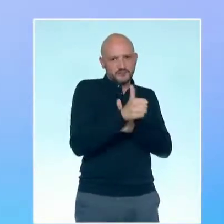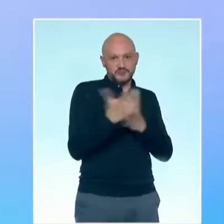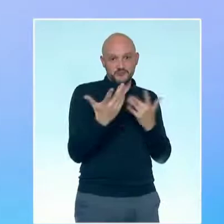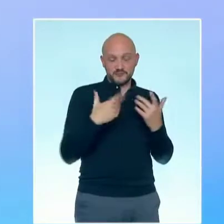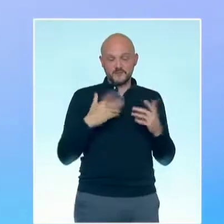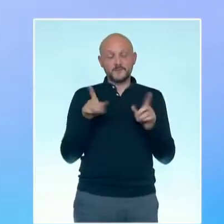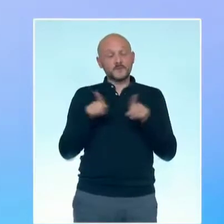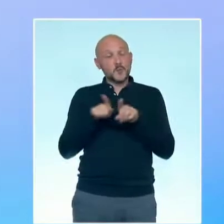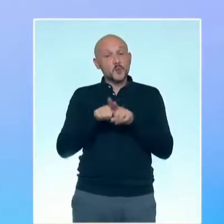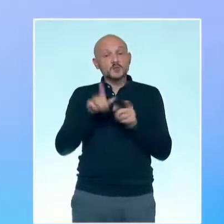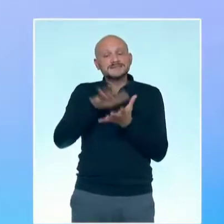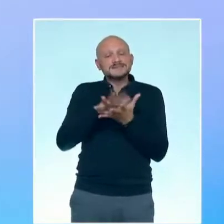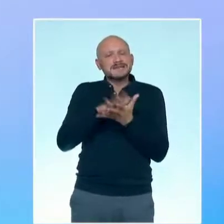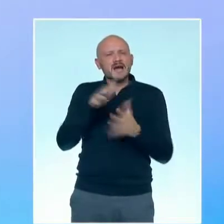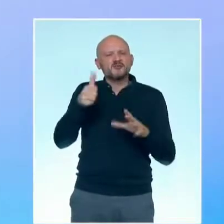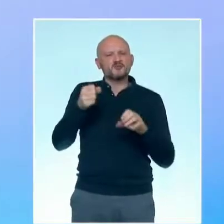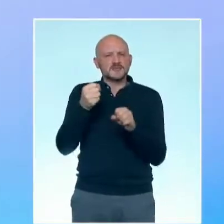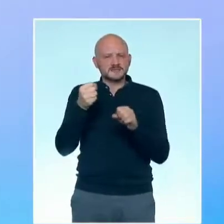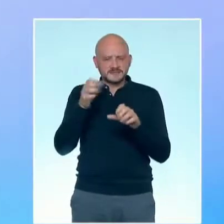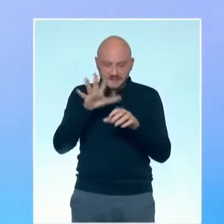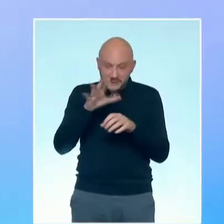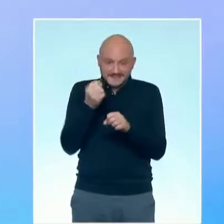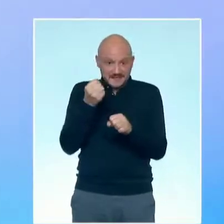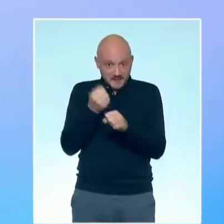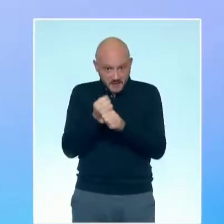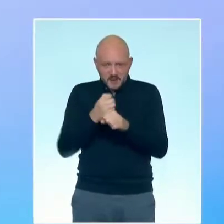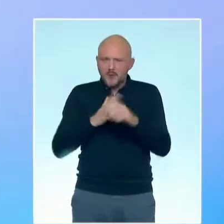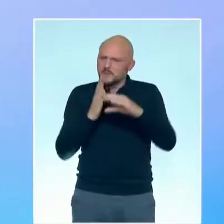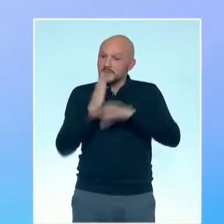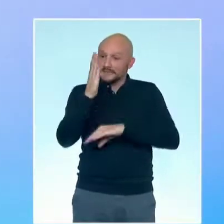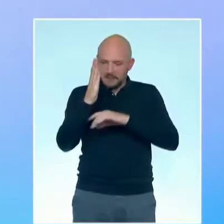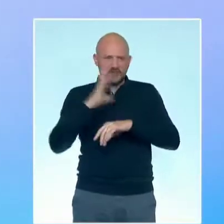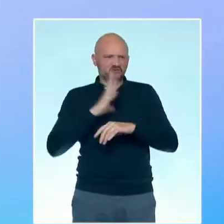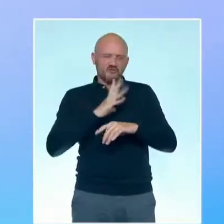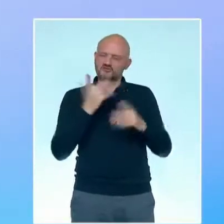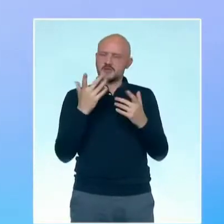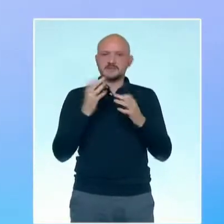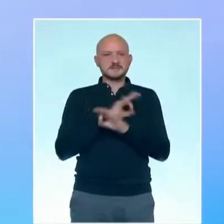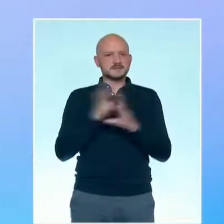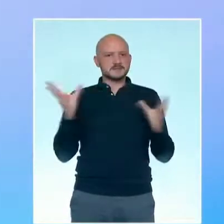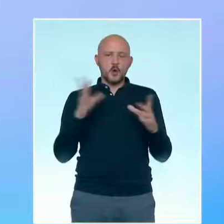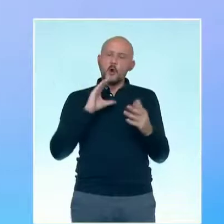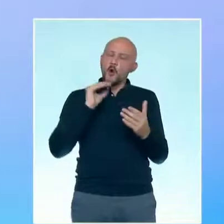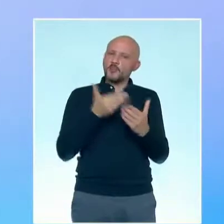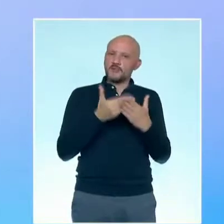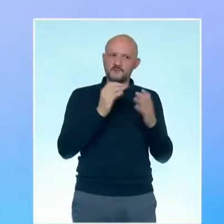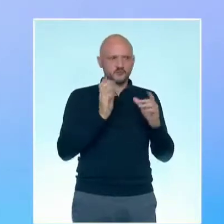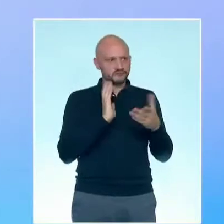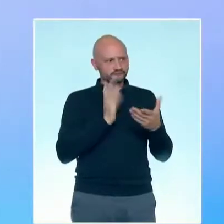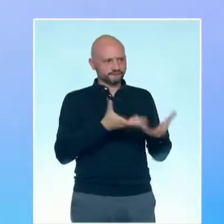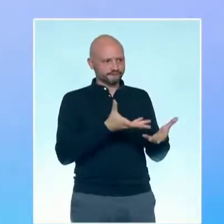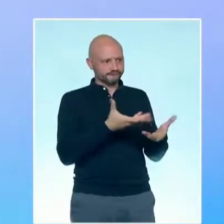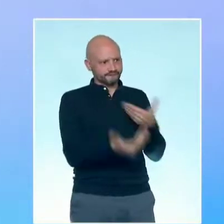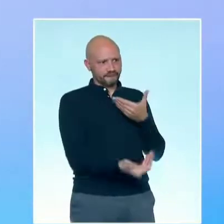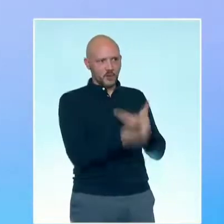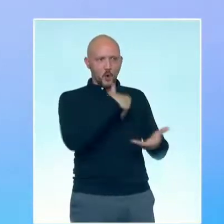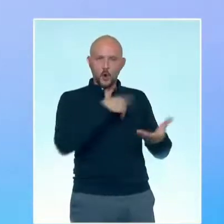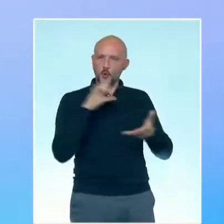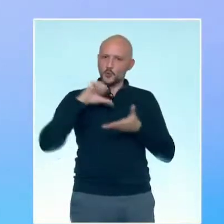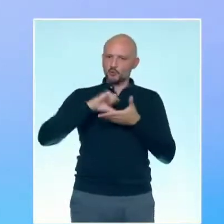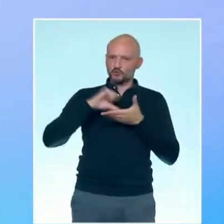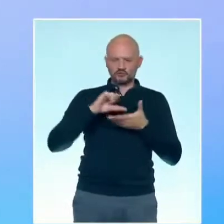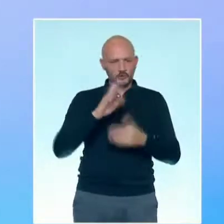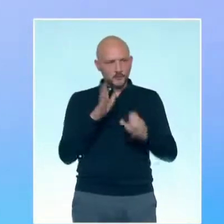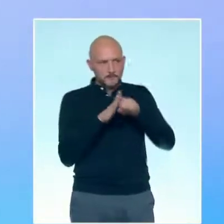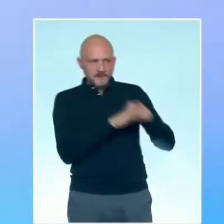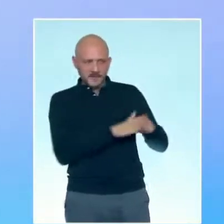plus de 65 ans, c'est sans rendez-vous dans un centre. Il y a également un numéro coupe-fil de téléphone qui peut vous permettre d'avoir un accès prioritaire au vaccin.